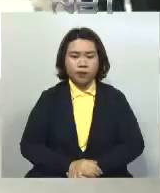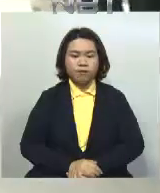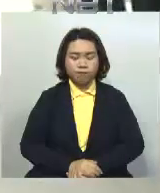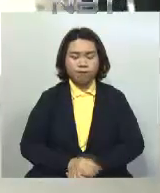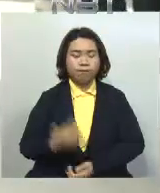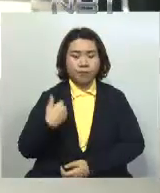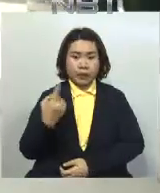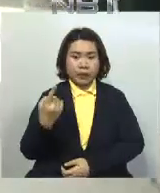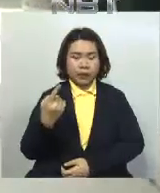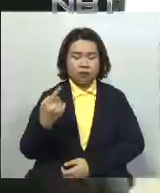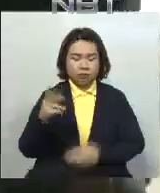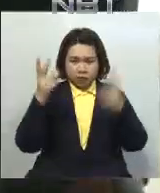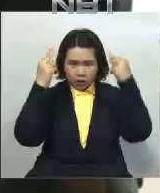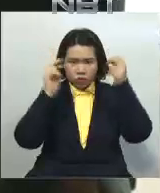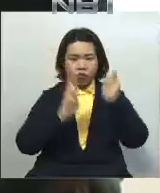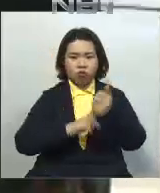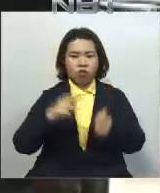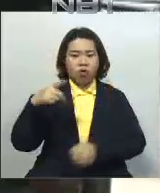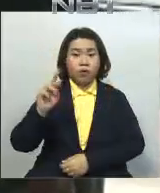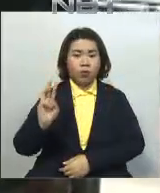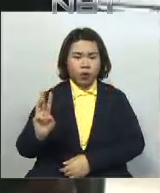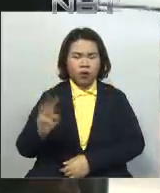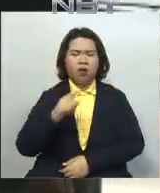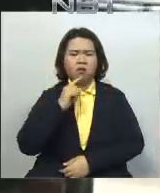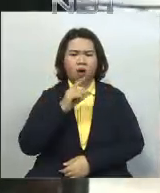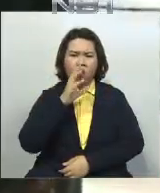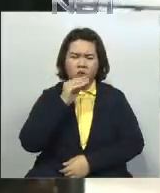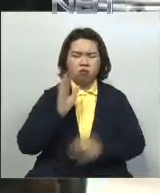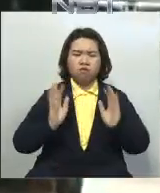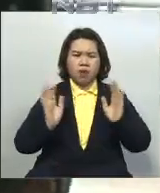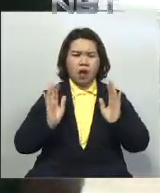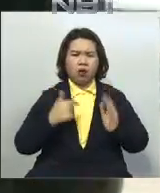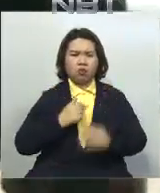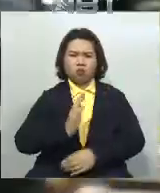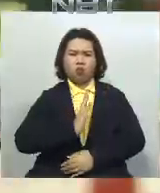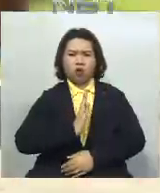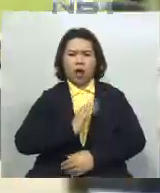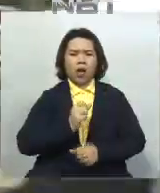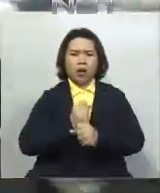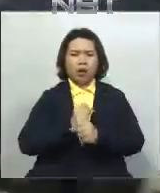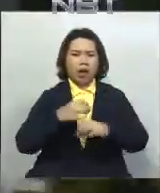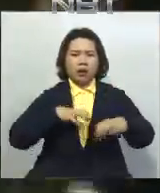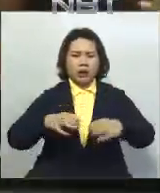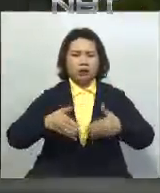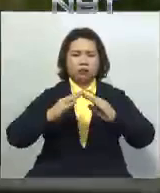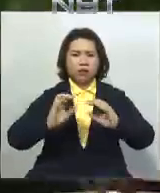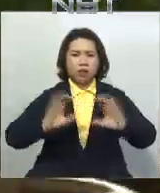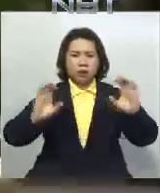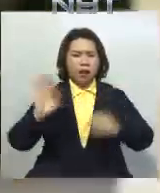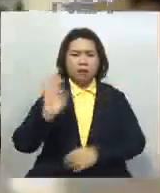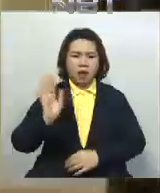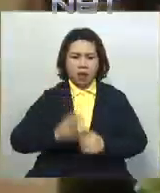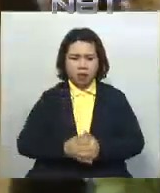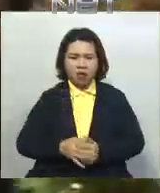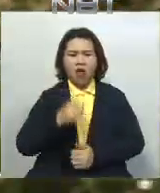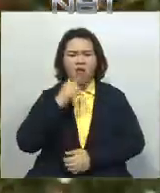อีกท่านหนึ่งนะคะพลเอกประวิตรวงษ์สุวรรณรองนายกรัฐมนตรีปฏิเสธกระแสข่าวเป็นคนกลางประสานจัดตั้งรัฐบาลแล้วก็ไม่ขอแสดง